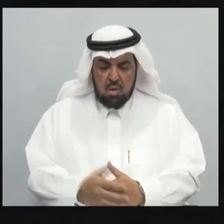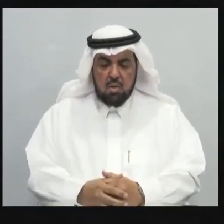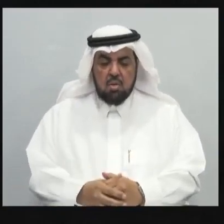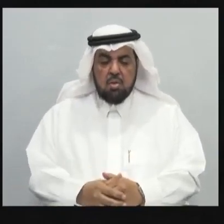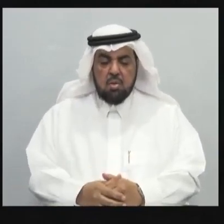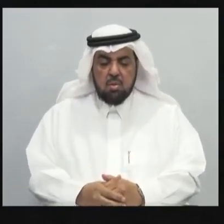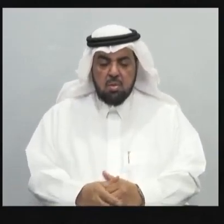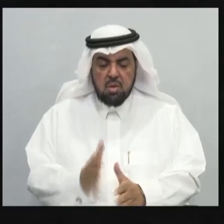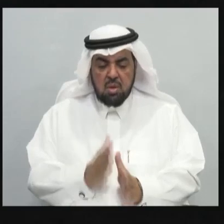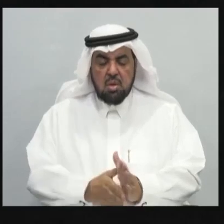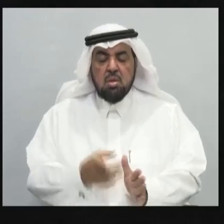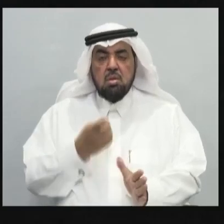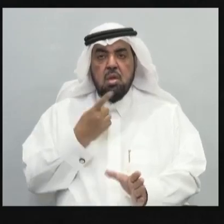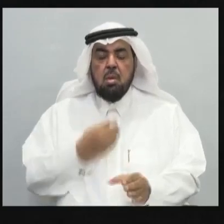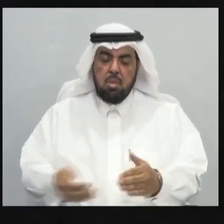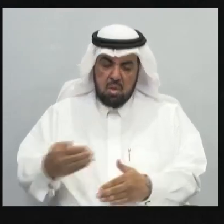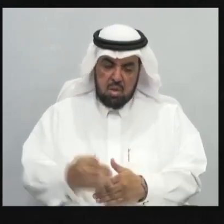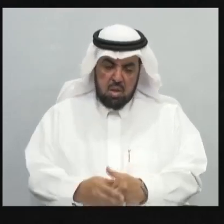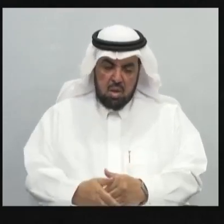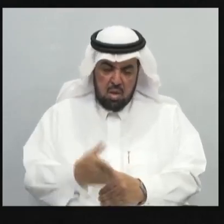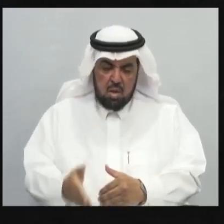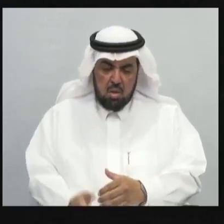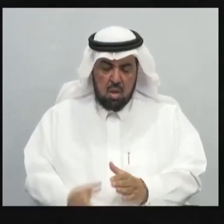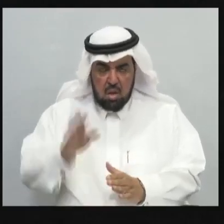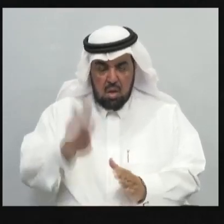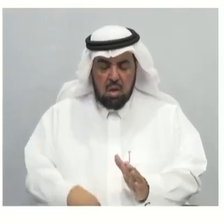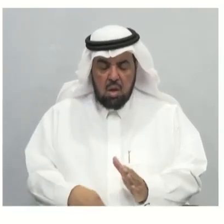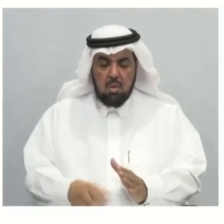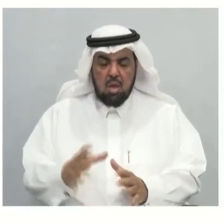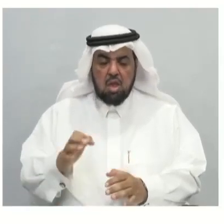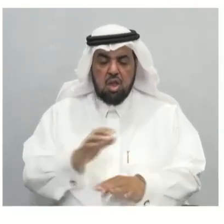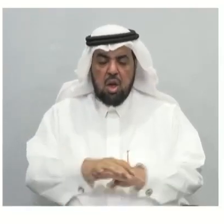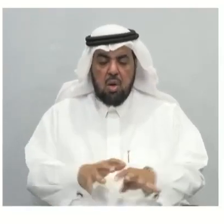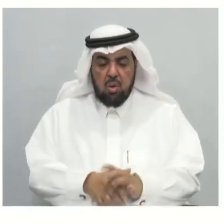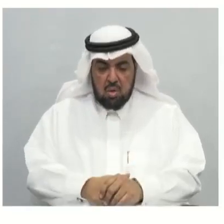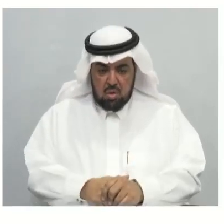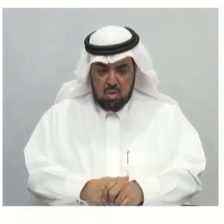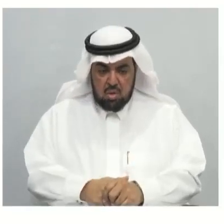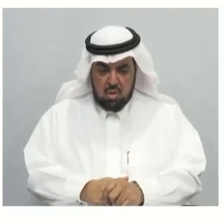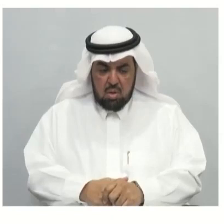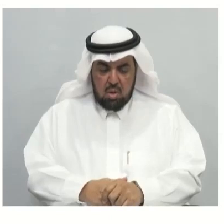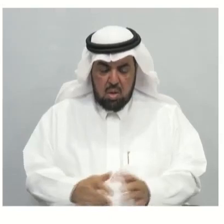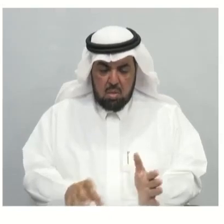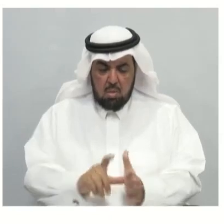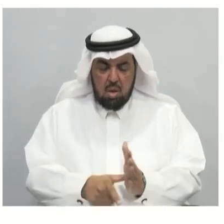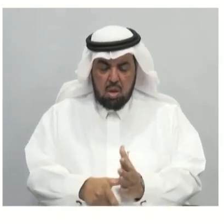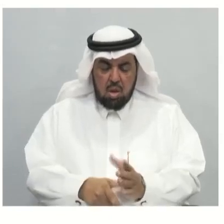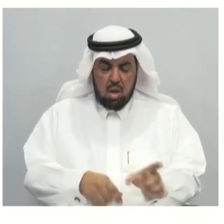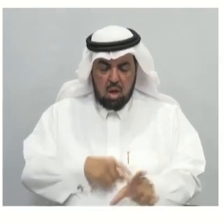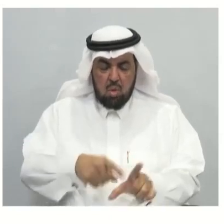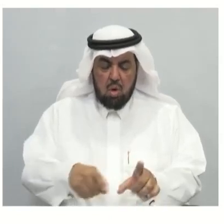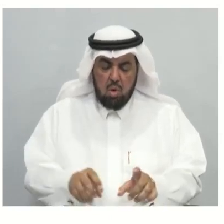التقرير فمن اراد الاستزاده يذهب الى قائمه الجداول ايضا المخططات والرسوم